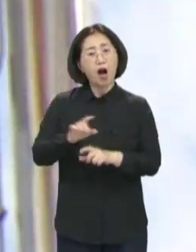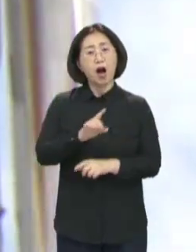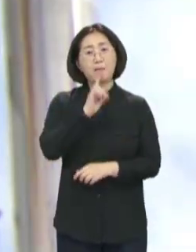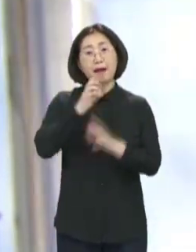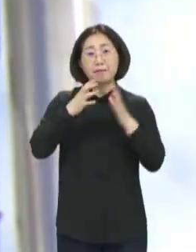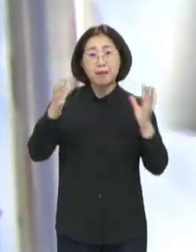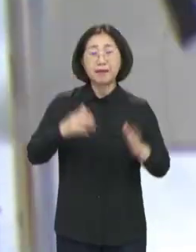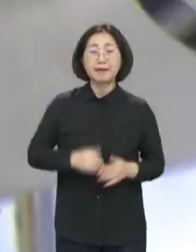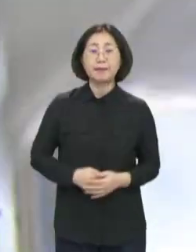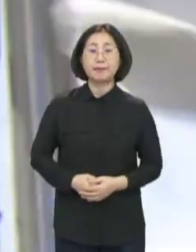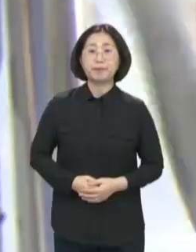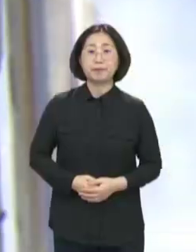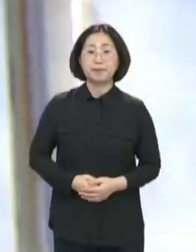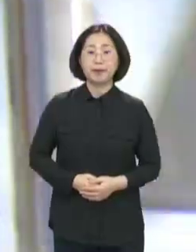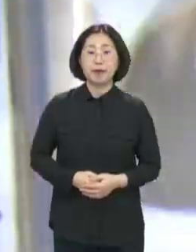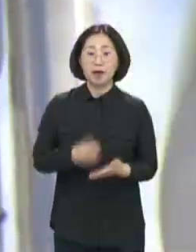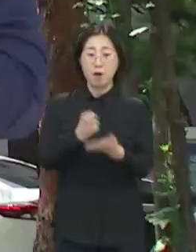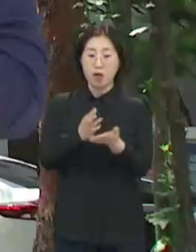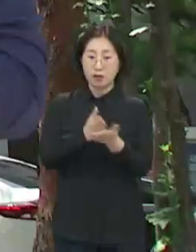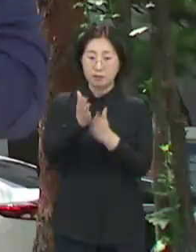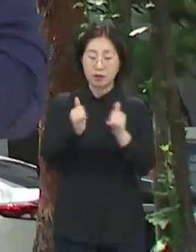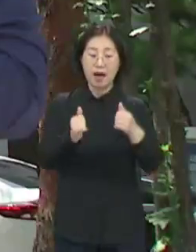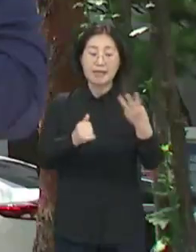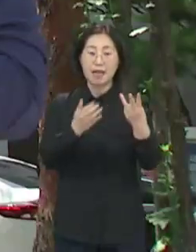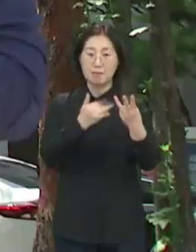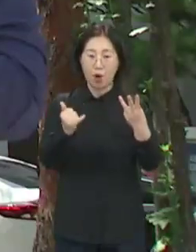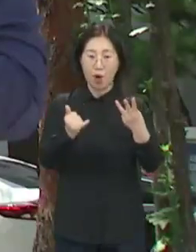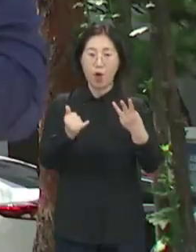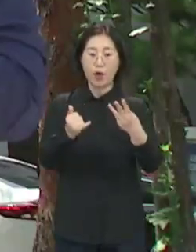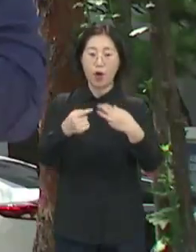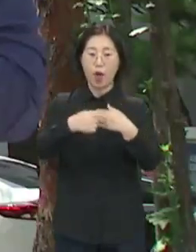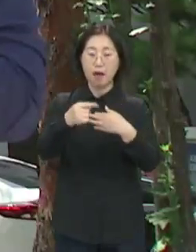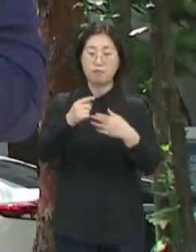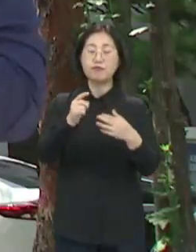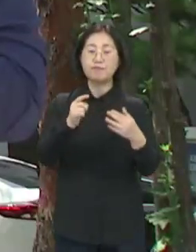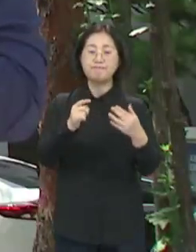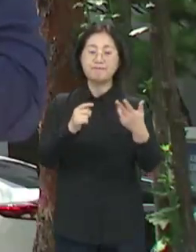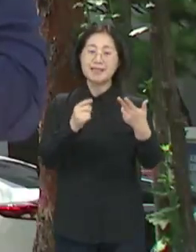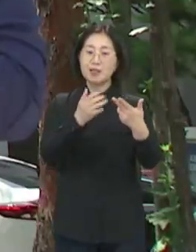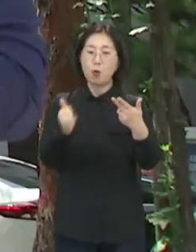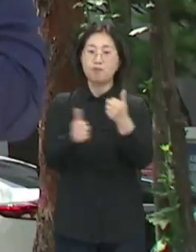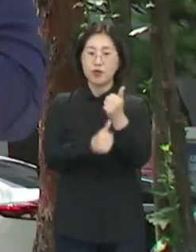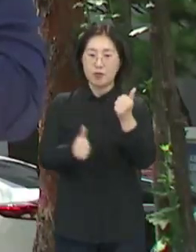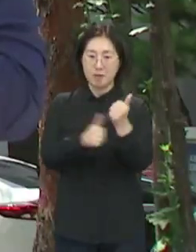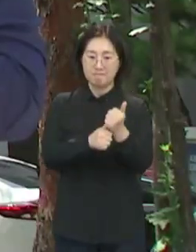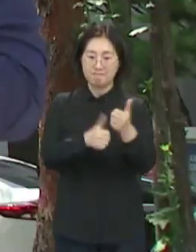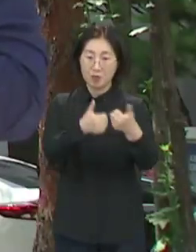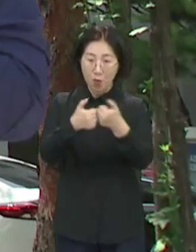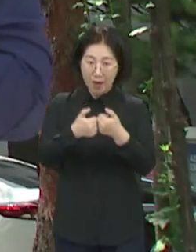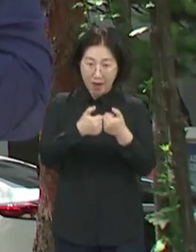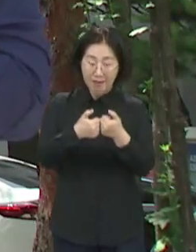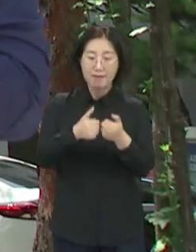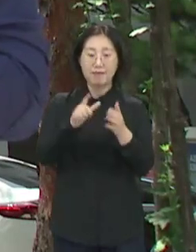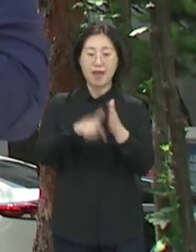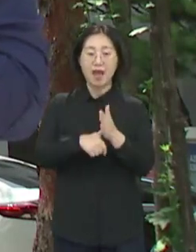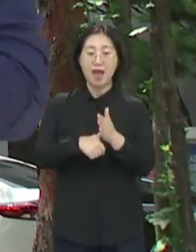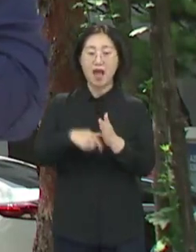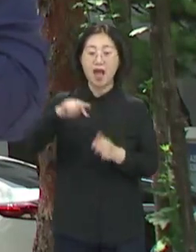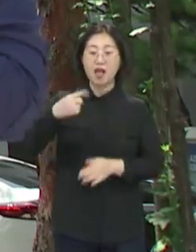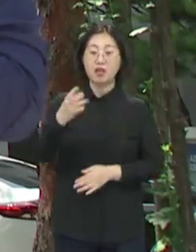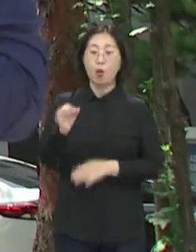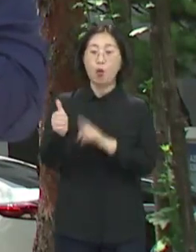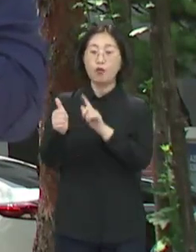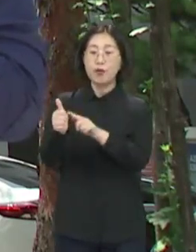지폈습니다. 법률 전문가 3명을 포함한 외부 자문위원 7명이 참석한 해당 위원회에서 송